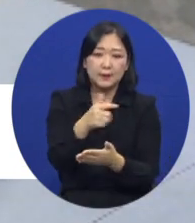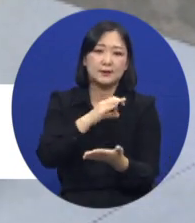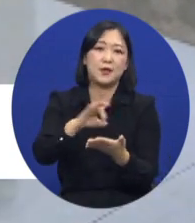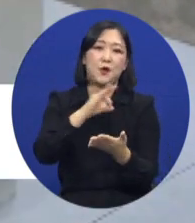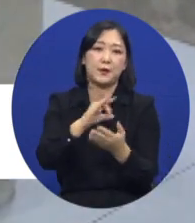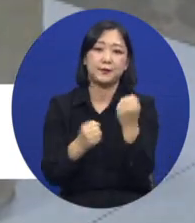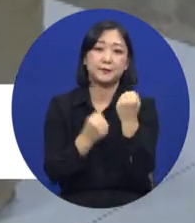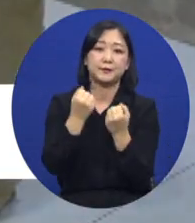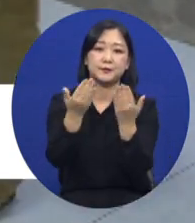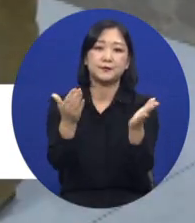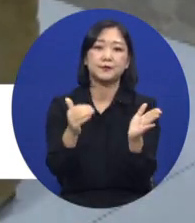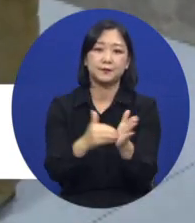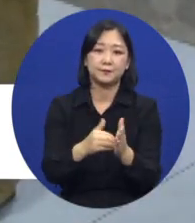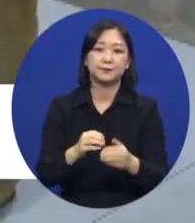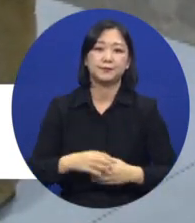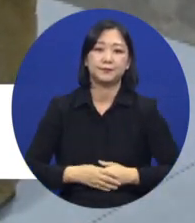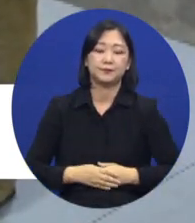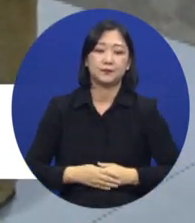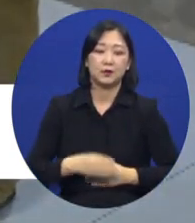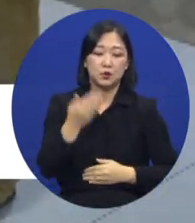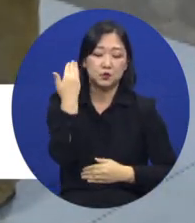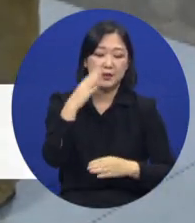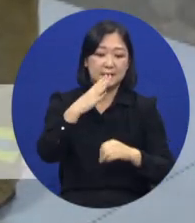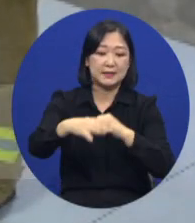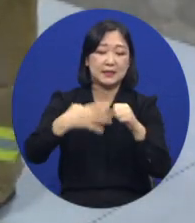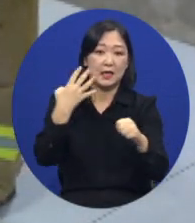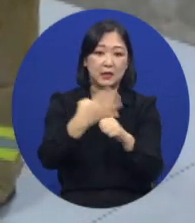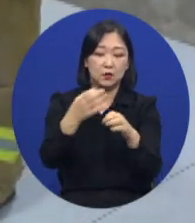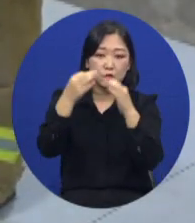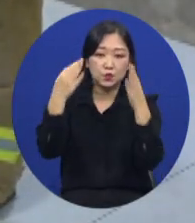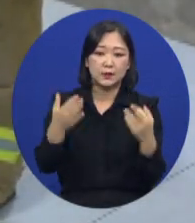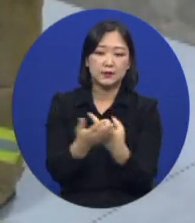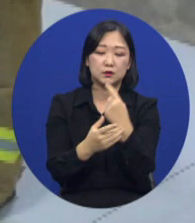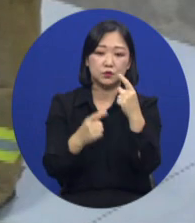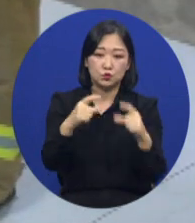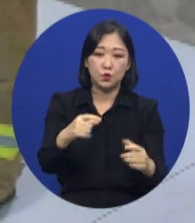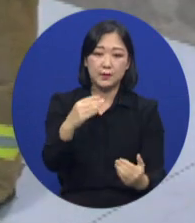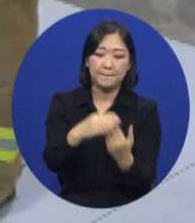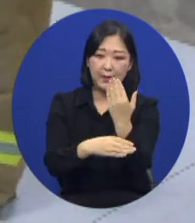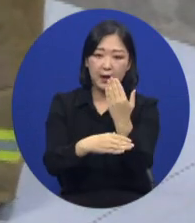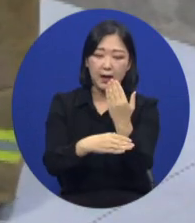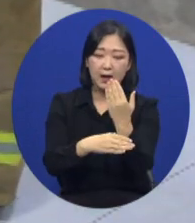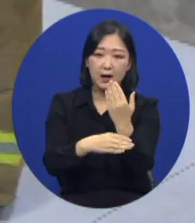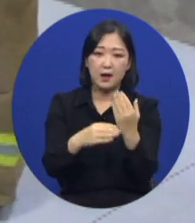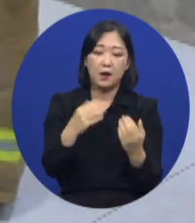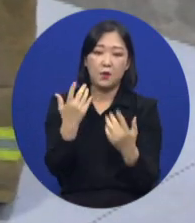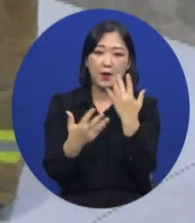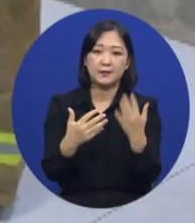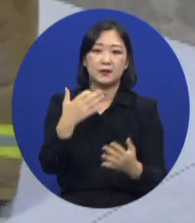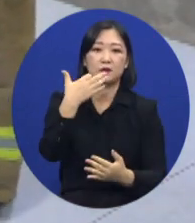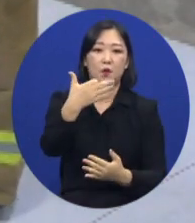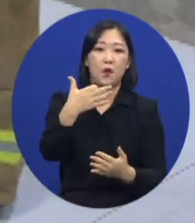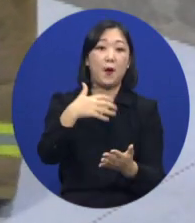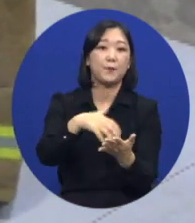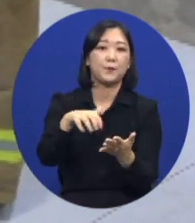사용하라고 설명했습니다. 최근 4년간 제주에서 발생한 식용유 화재는 19건입니다.